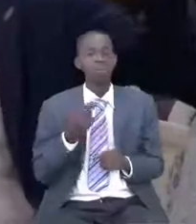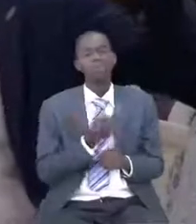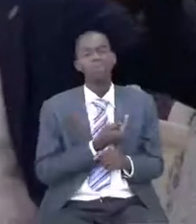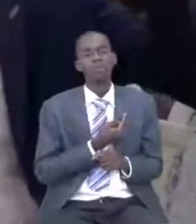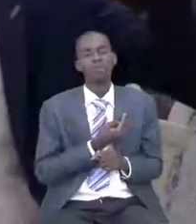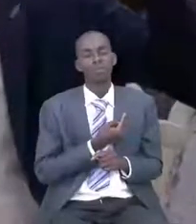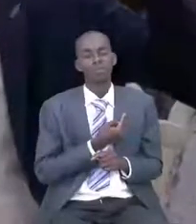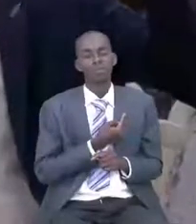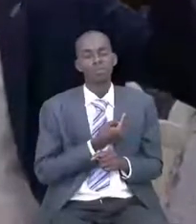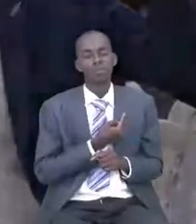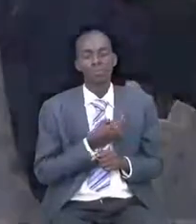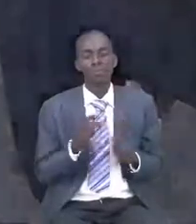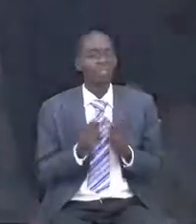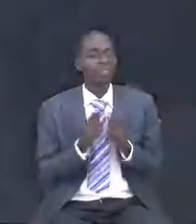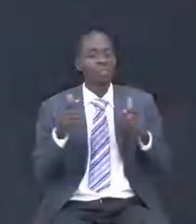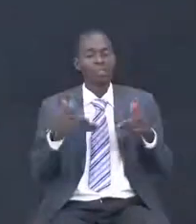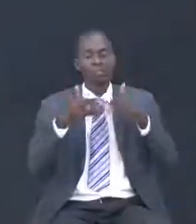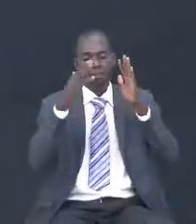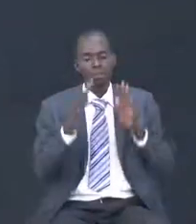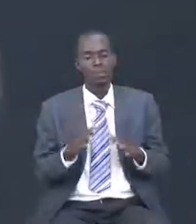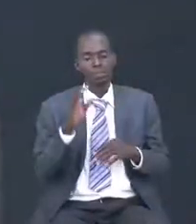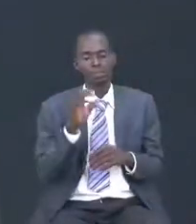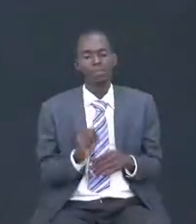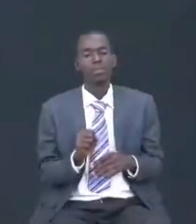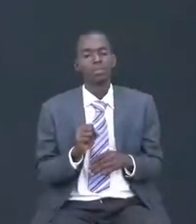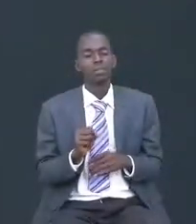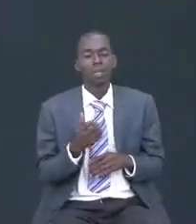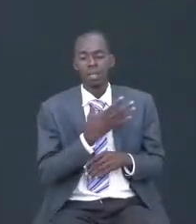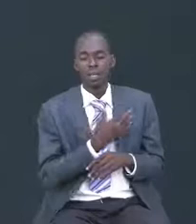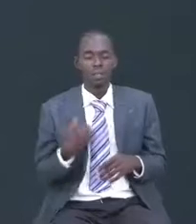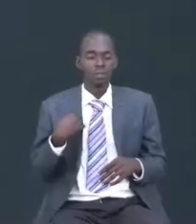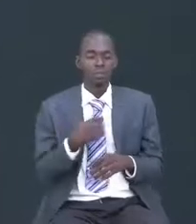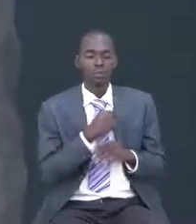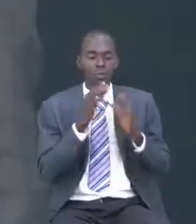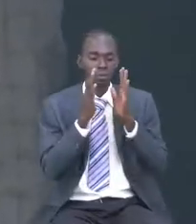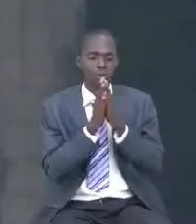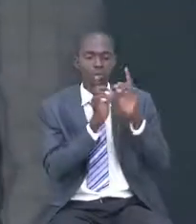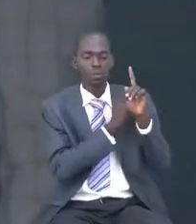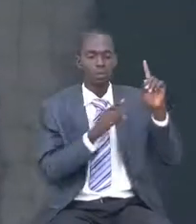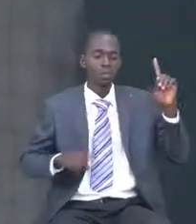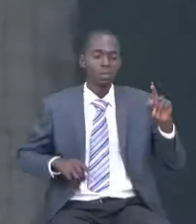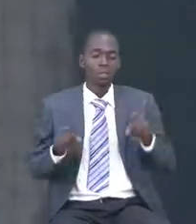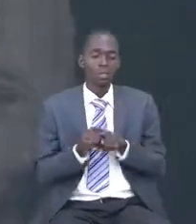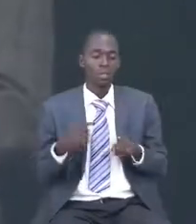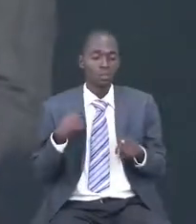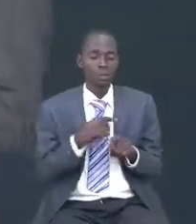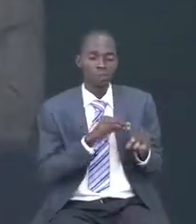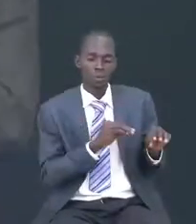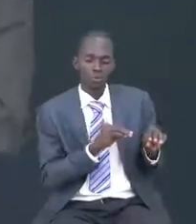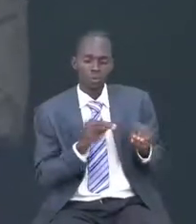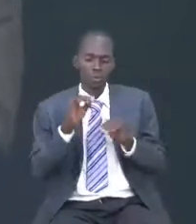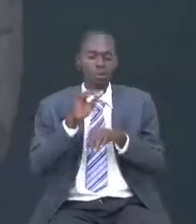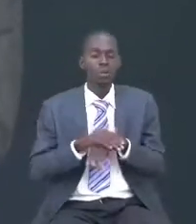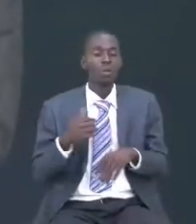Fais de nous des pionniers extraordinaires. Et nous prions, Seigneur, comme nous avançons, nous ne serons